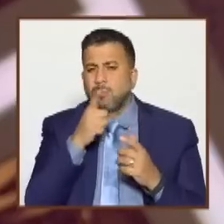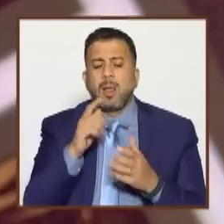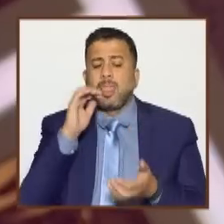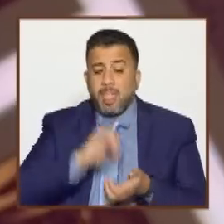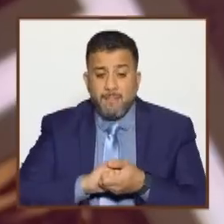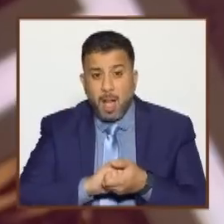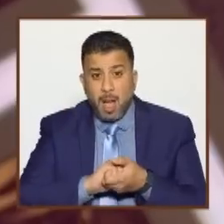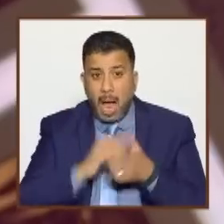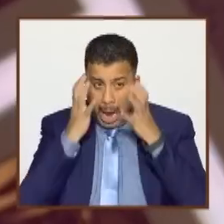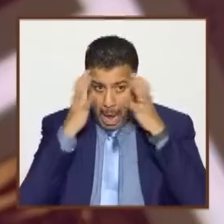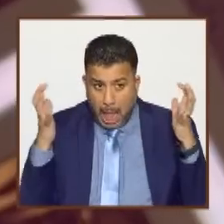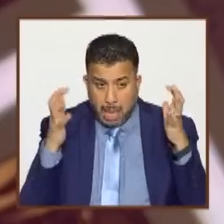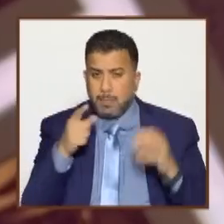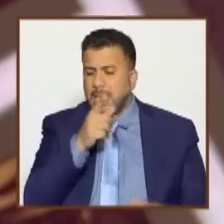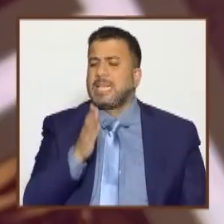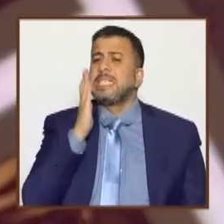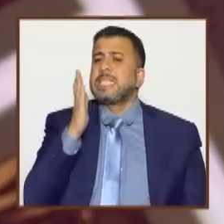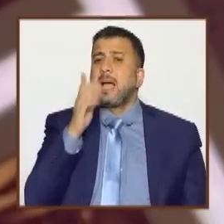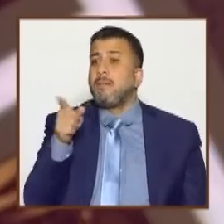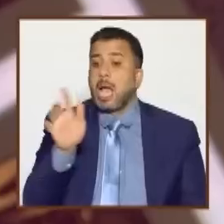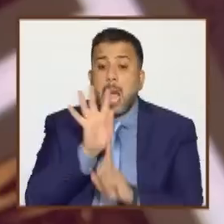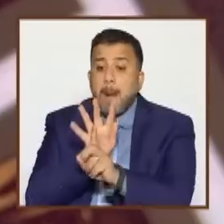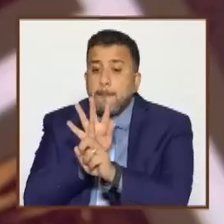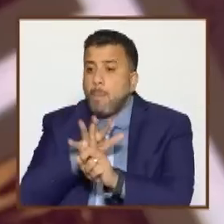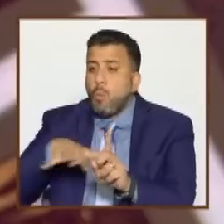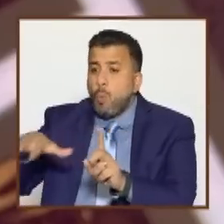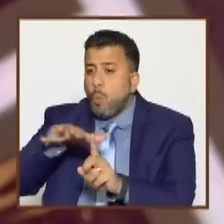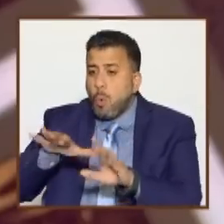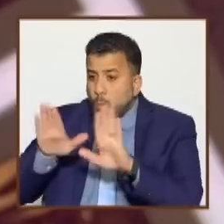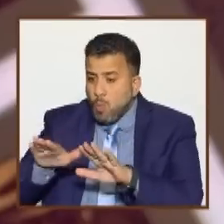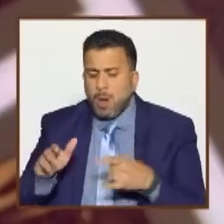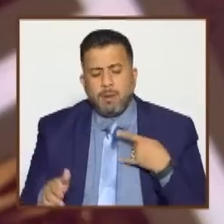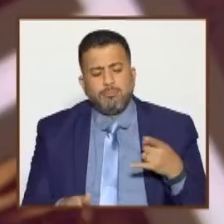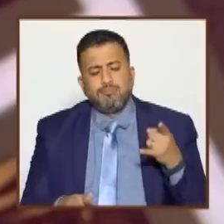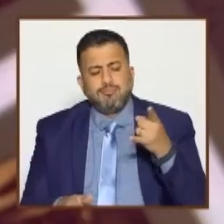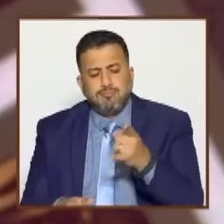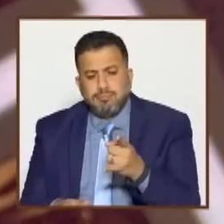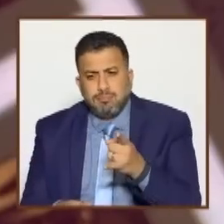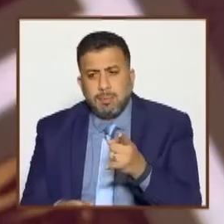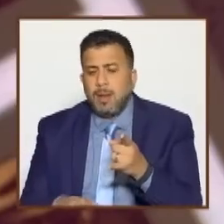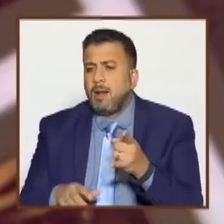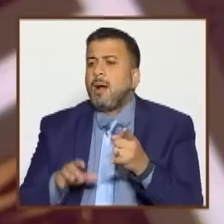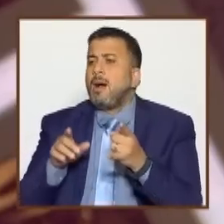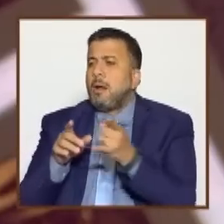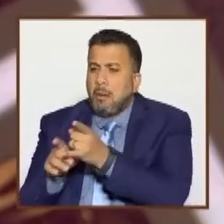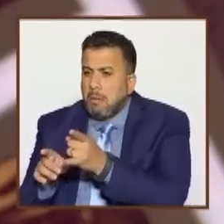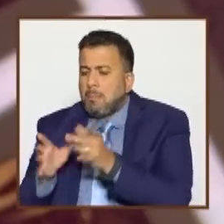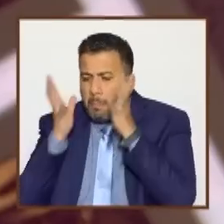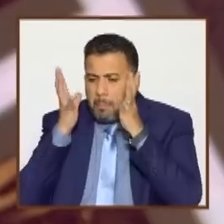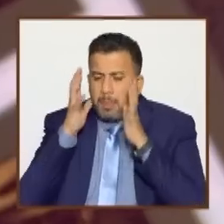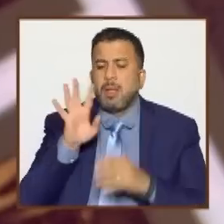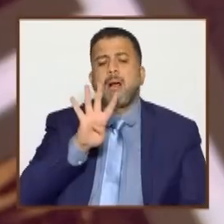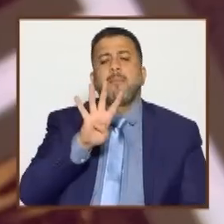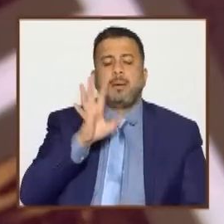للاتفاق على أن المسافر إذا صلى خلف مقيم أتم إذا أدركه فيه ولو في ركعة واحدة. بارك